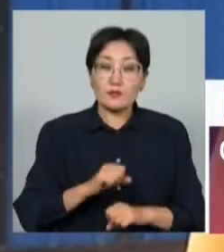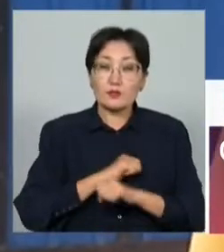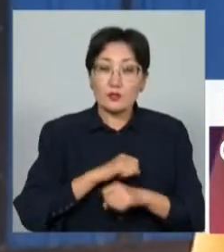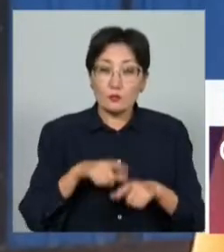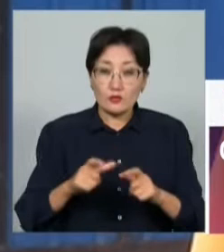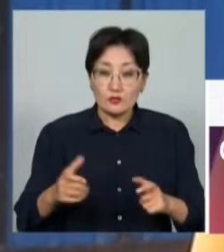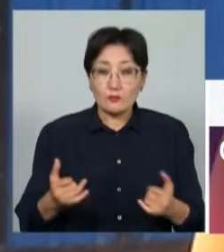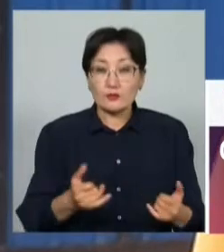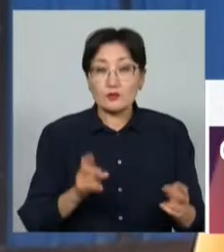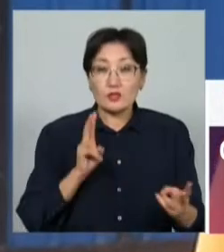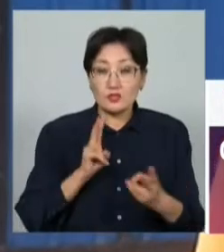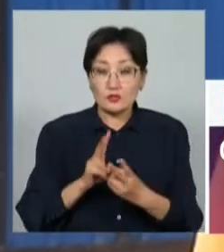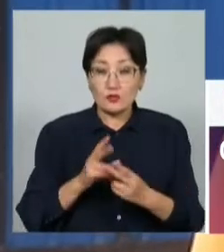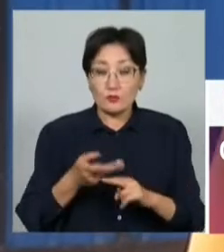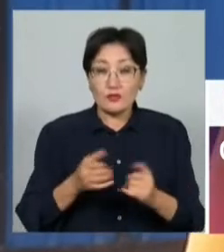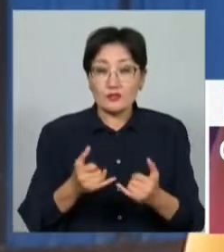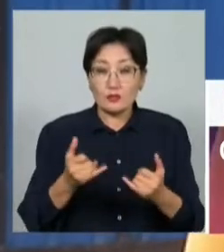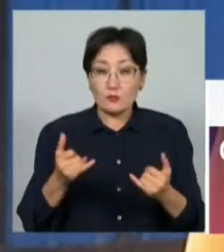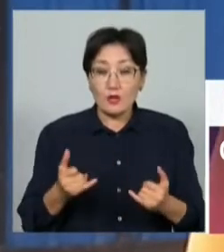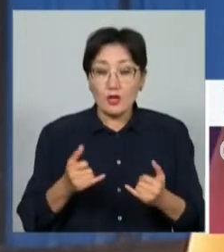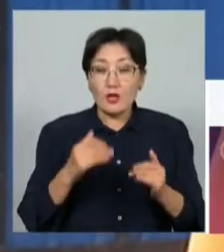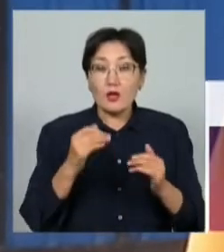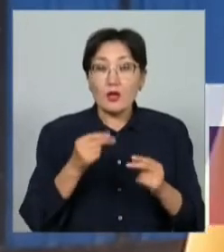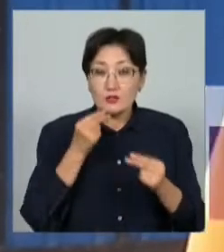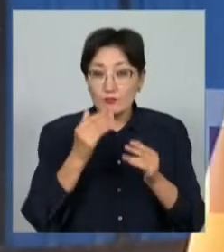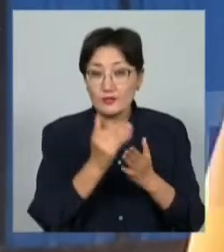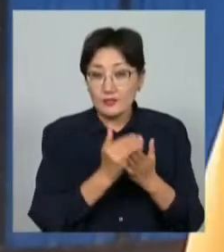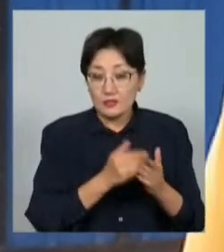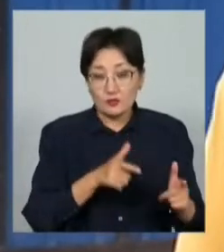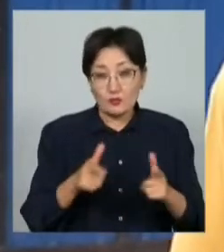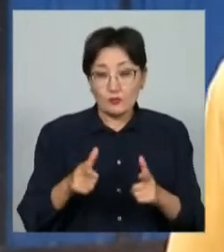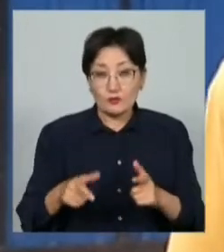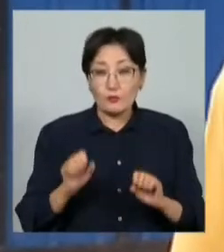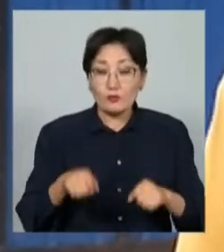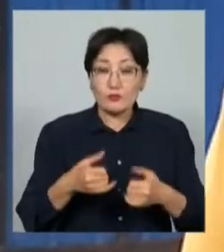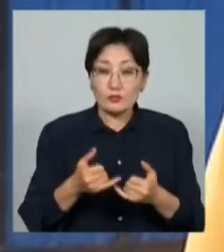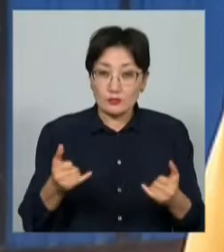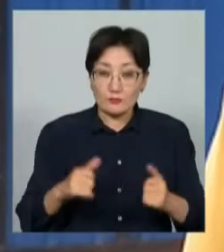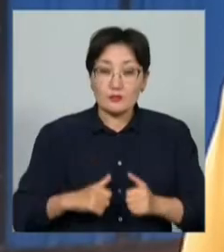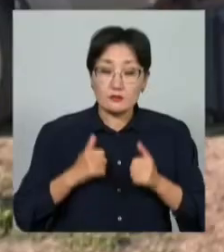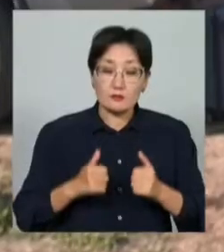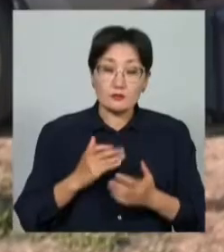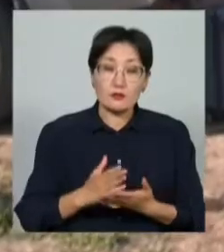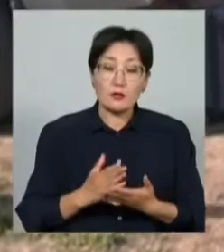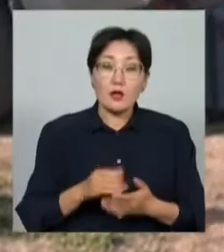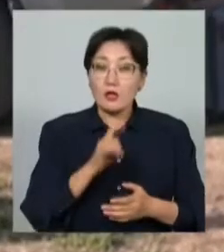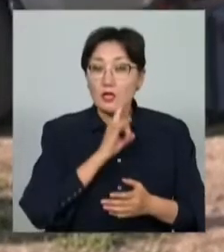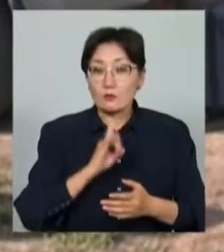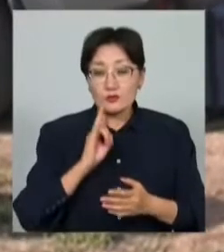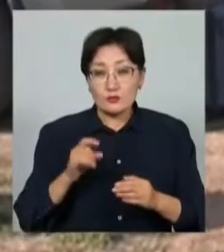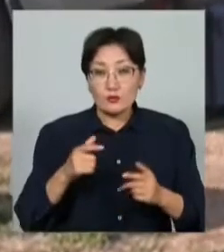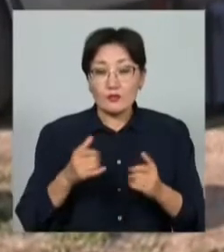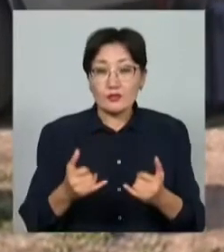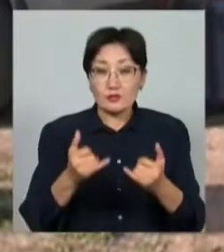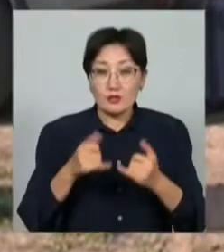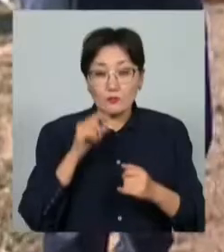демалушыларды күтіп, осы демалушыларға ас мәзірін дайындап, барынша мүмкіндік жасауға тырысып жатыр. Әйелдер жағы қонақ